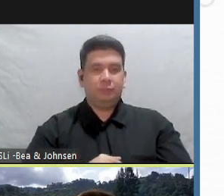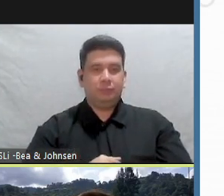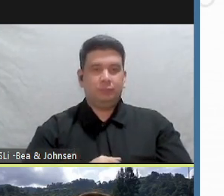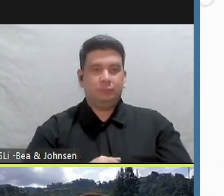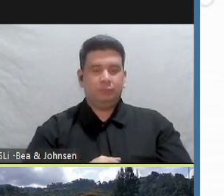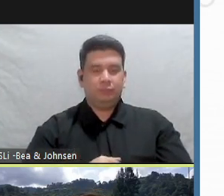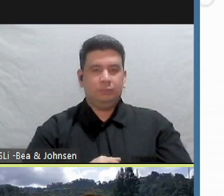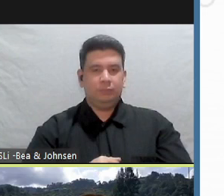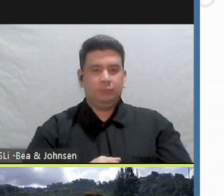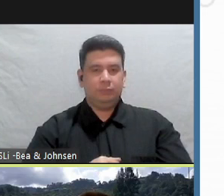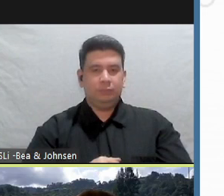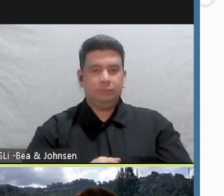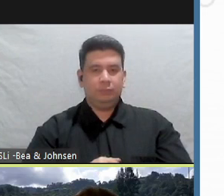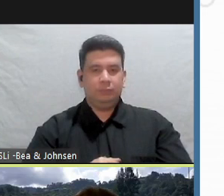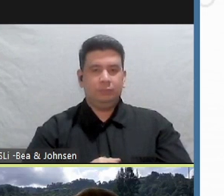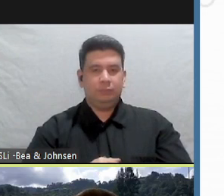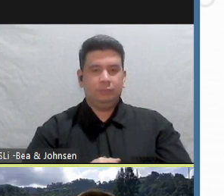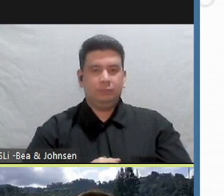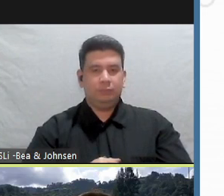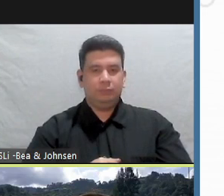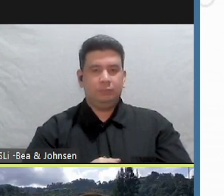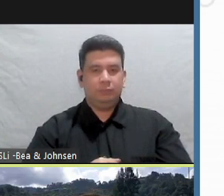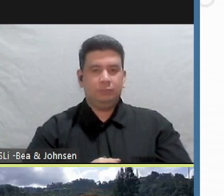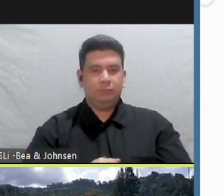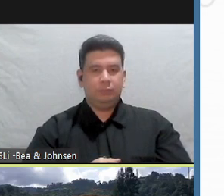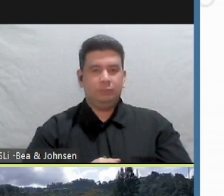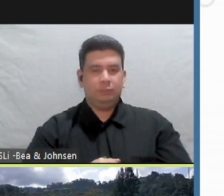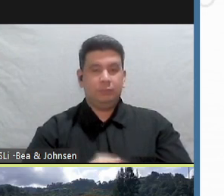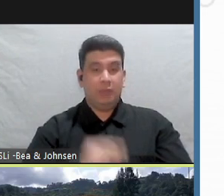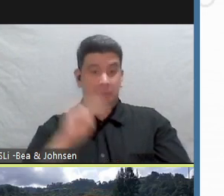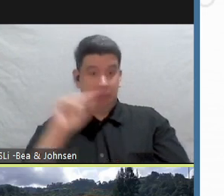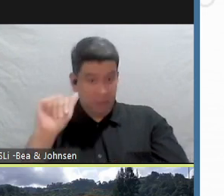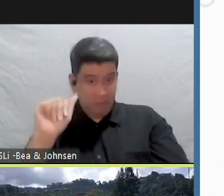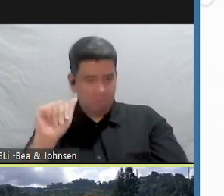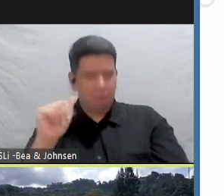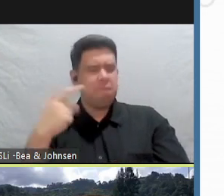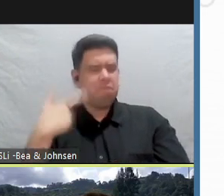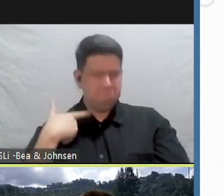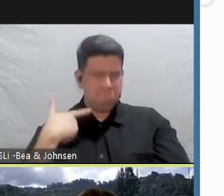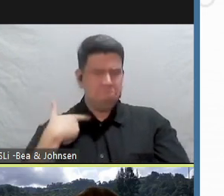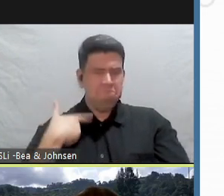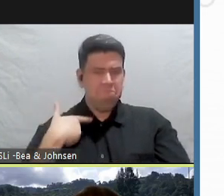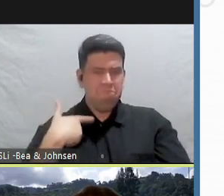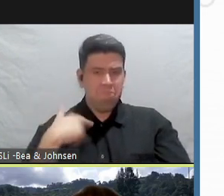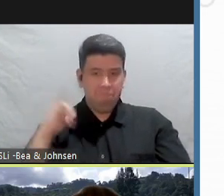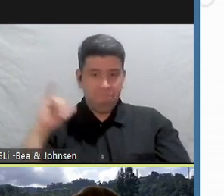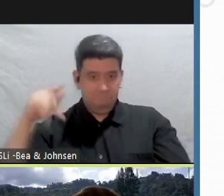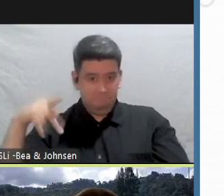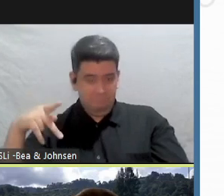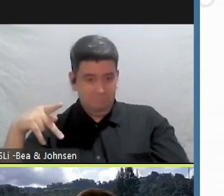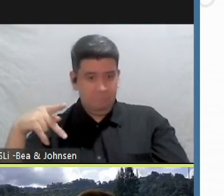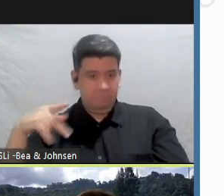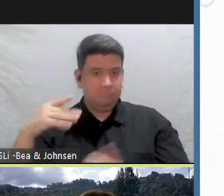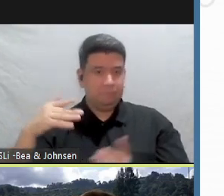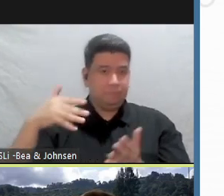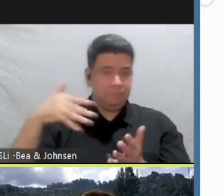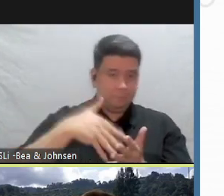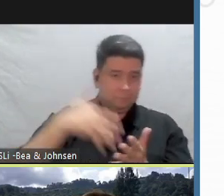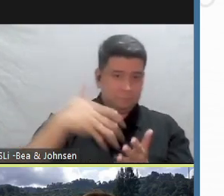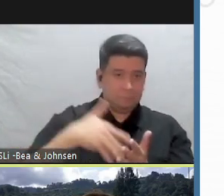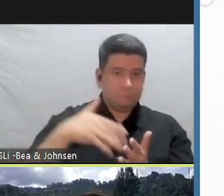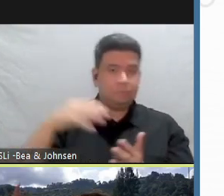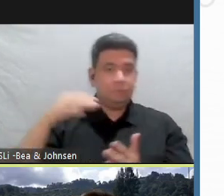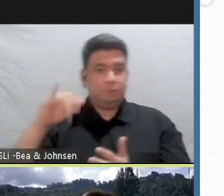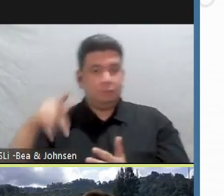tongue, at meron na rin sa pangmasteral, ano, yung indigenous studies, indigenous education. So hindi lang sa DepEd, pati